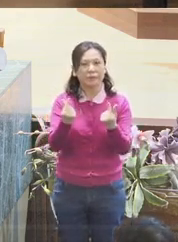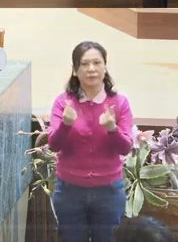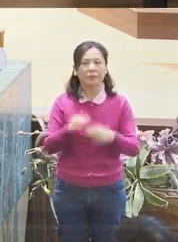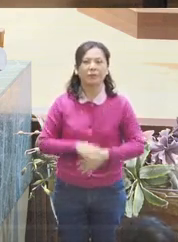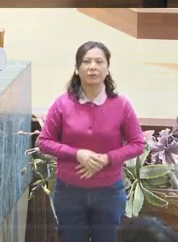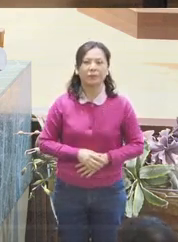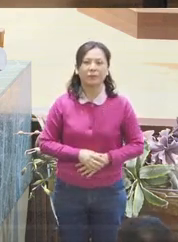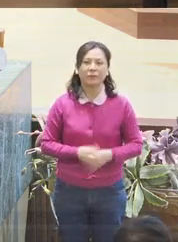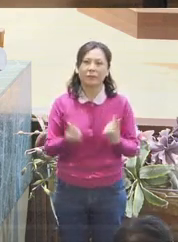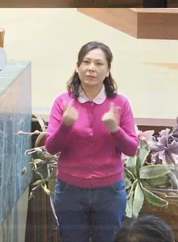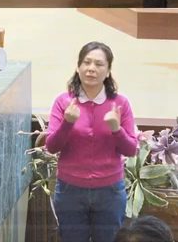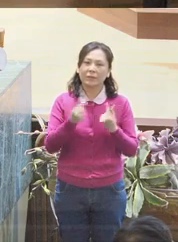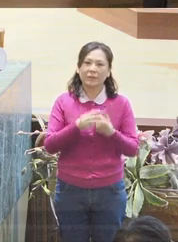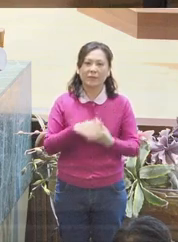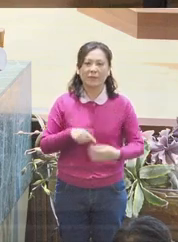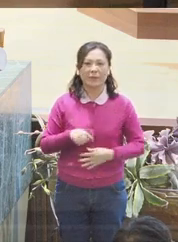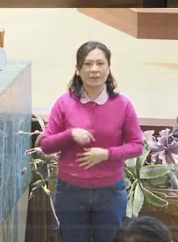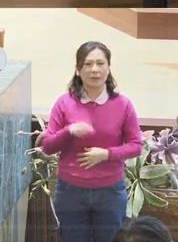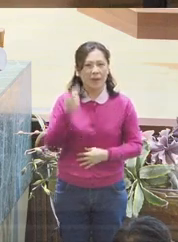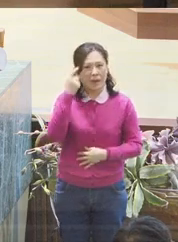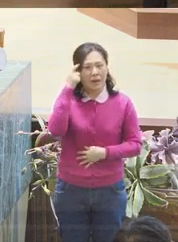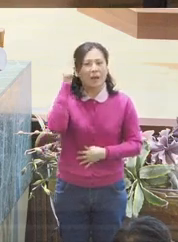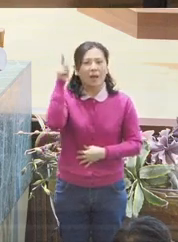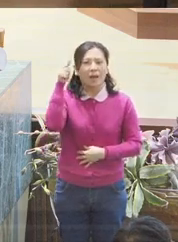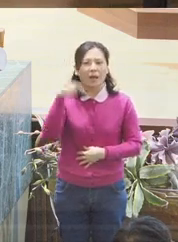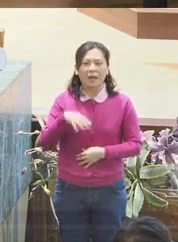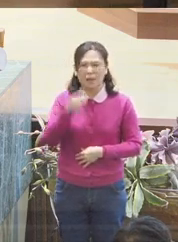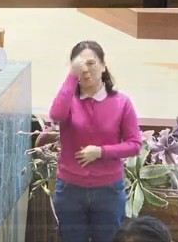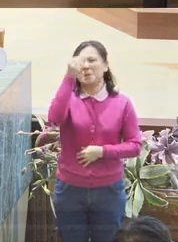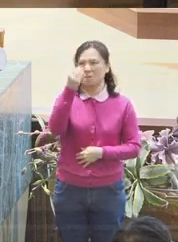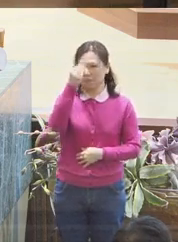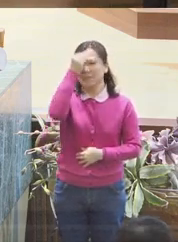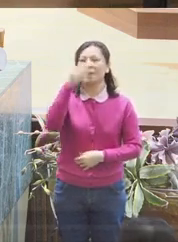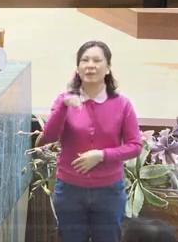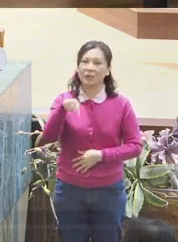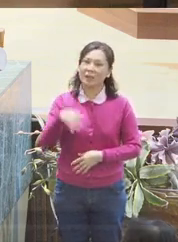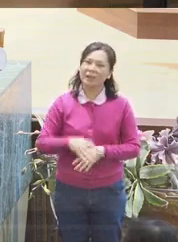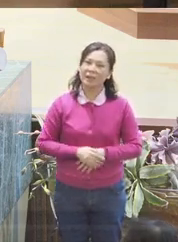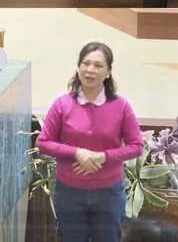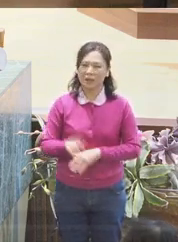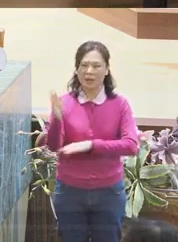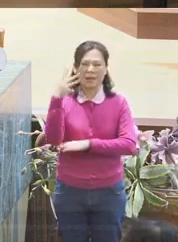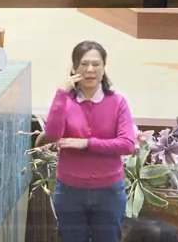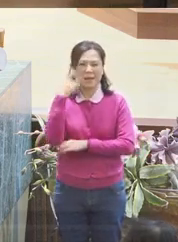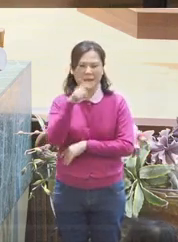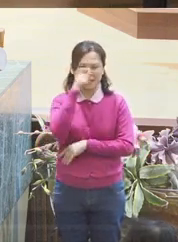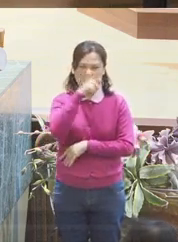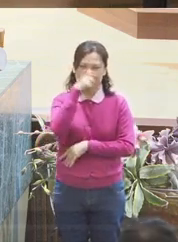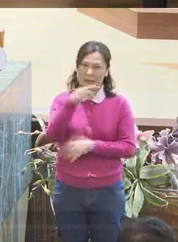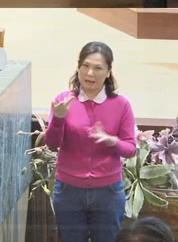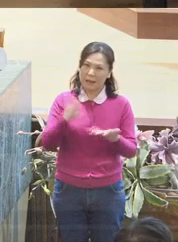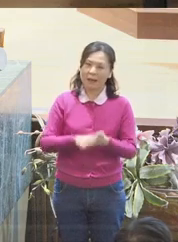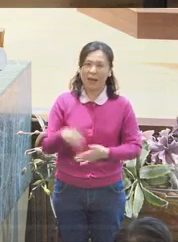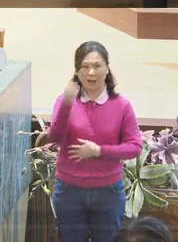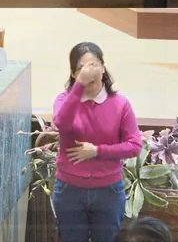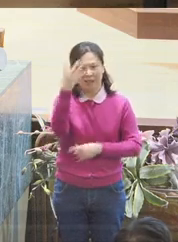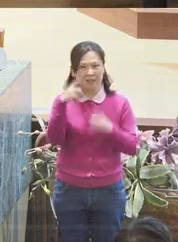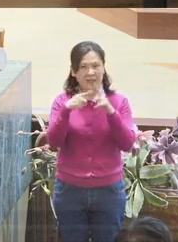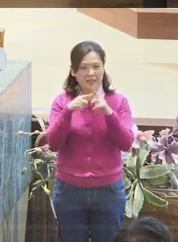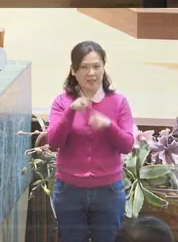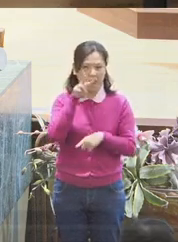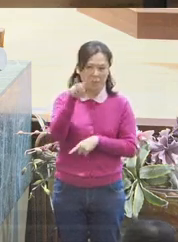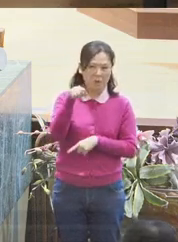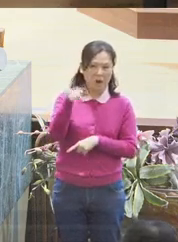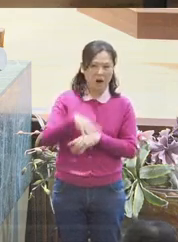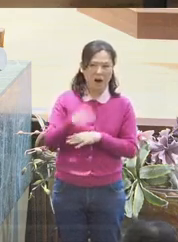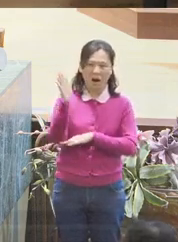像厌厌、哦、这样子的情绪，就是厌恶了，觉得说哦，政治很肮脏，年轻人反正觉得这个都